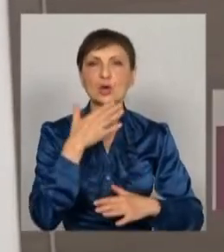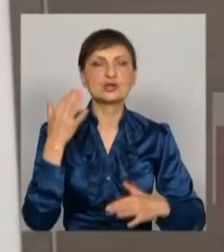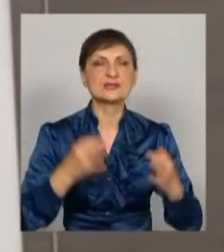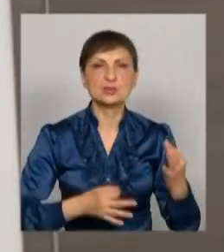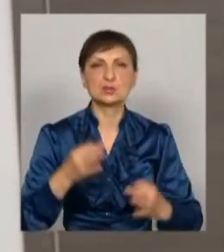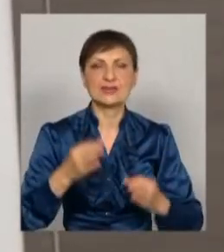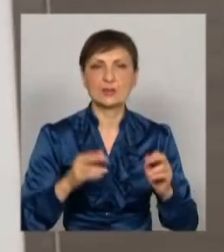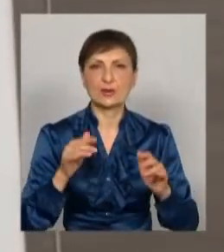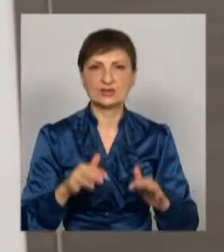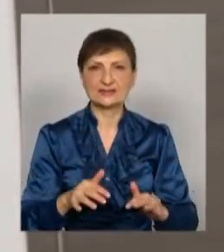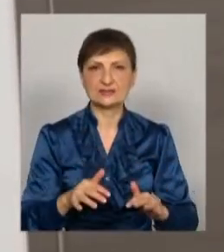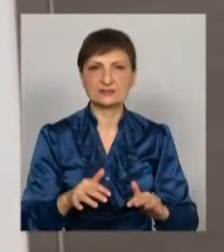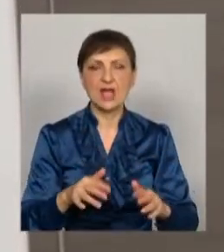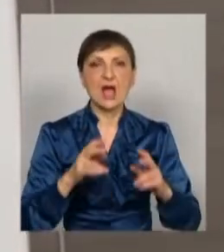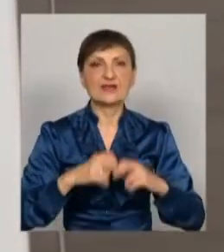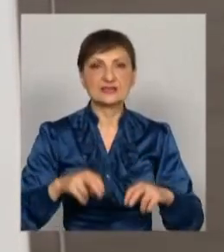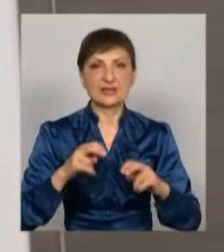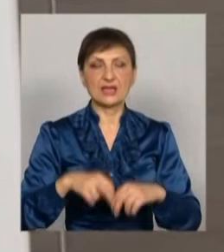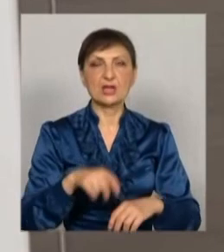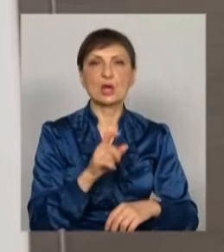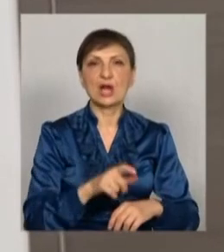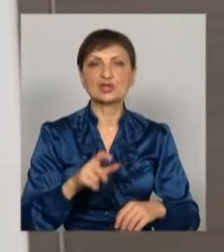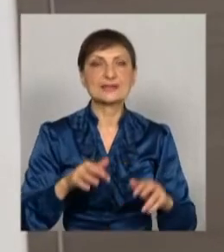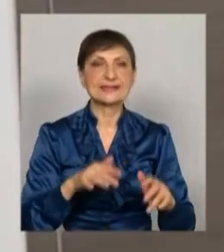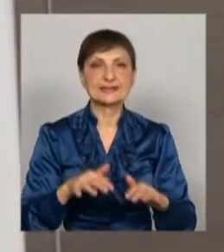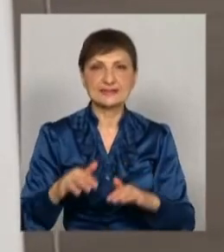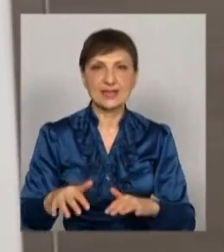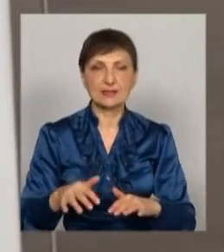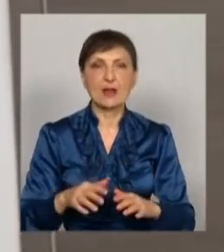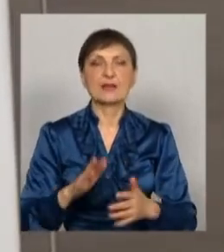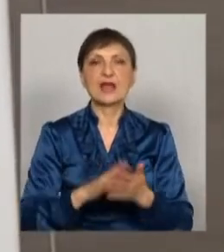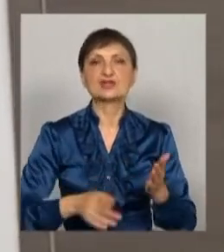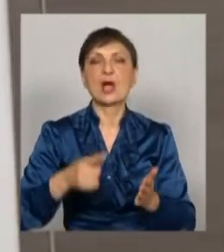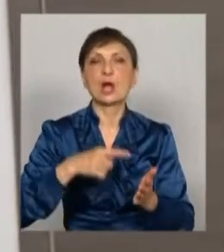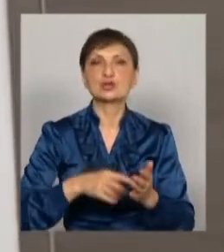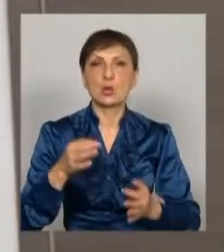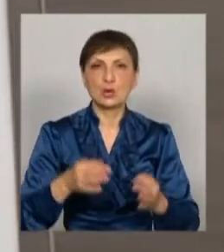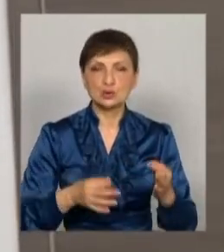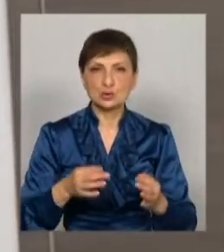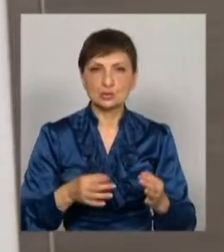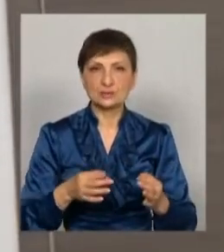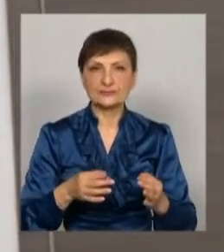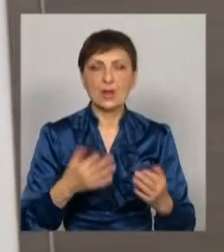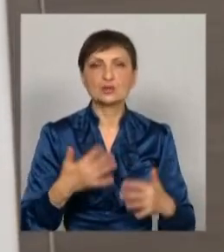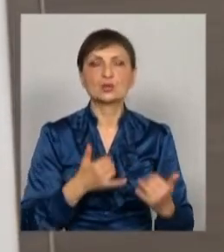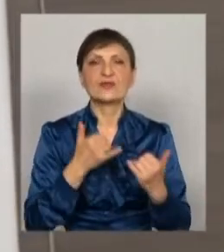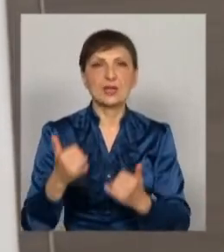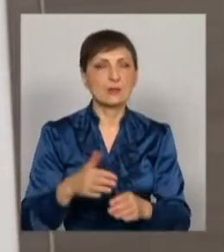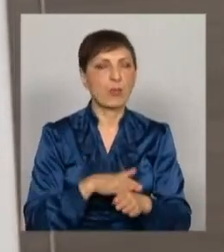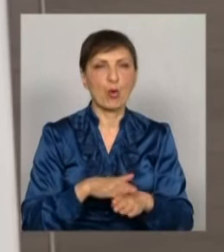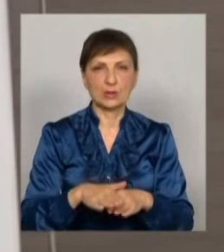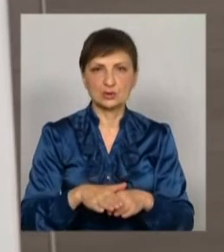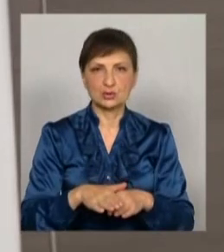судебных процессов, рассмотрения гражданских дел, апелляционной инстанции, иски надзорного органа удовлетворены в полном объеме.